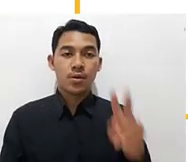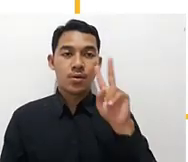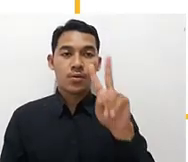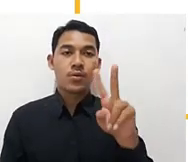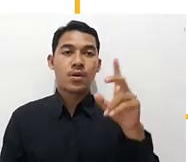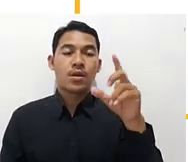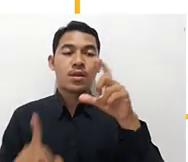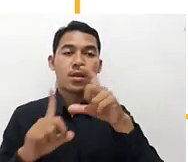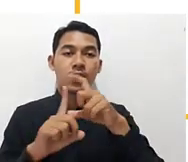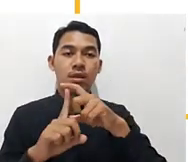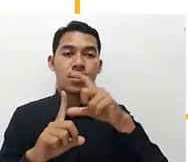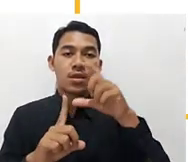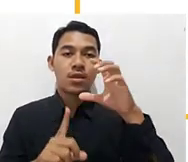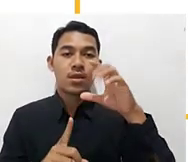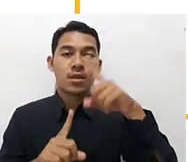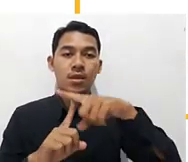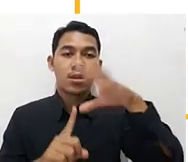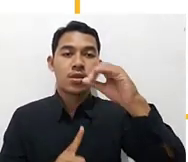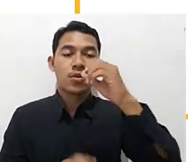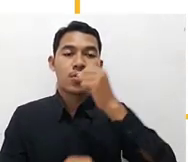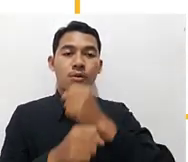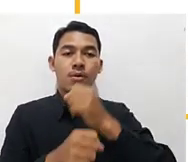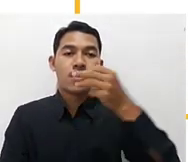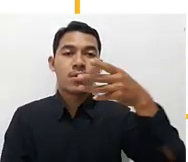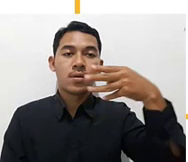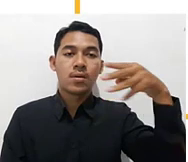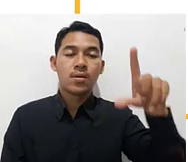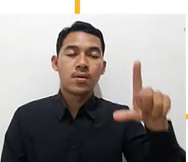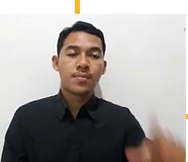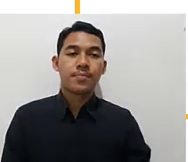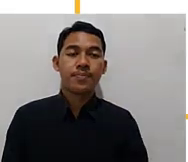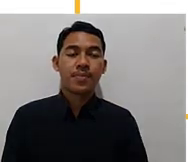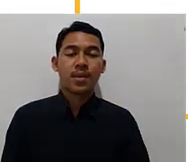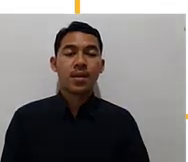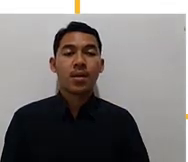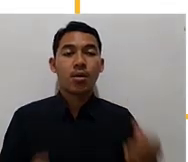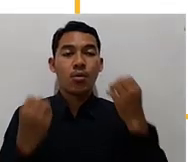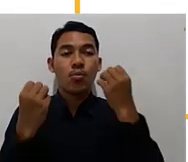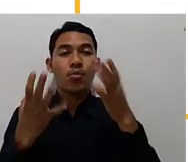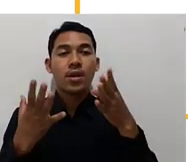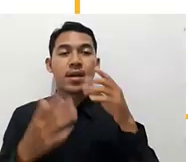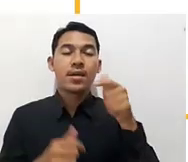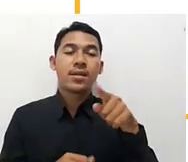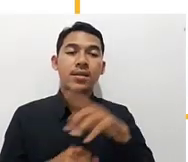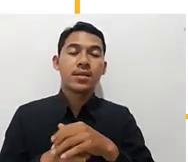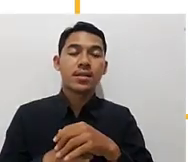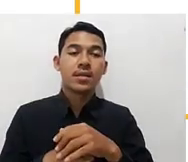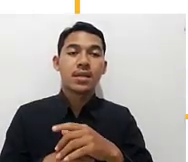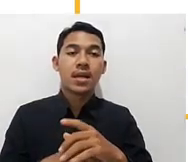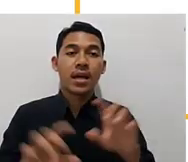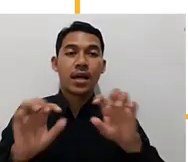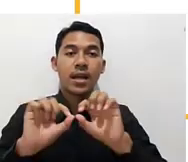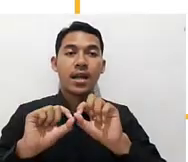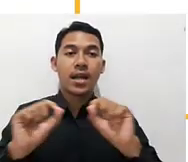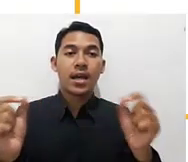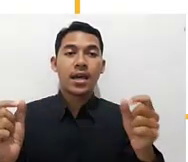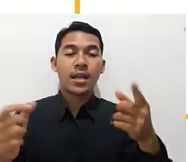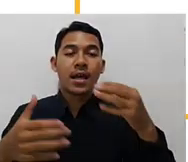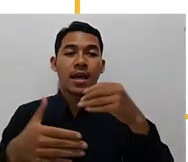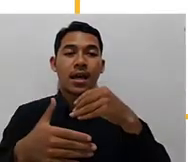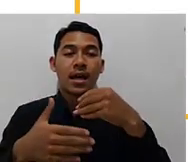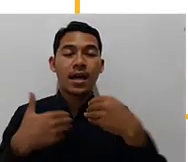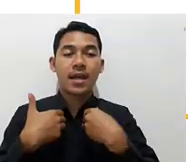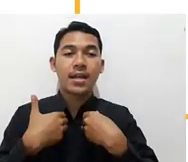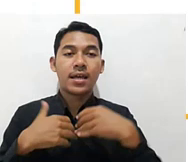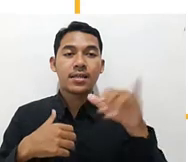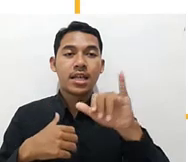delay, sama JK. Nah, jadi gampangnya gini deh. Untuk terapan dari rangkaian sekuensial itu ada pada flip-flop. Nah,